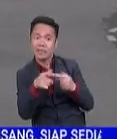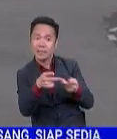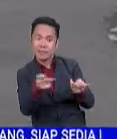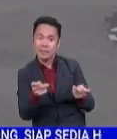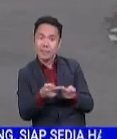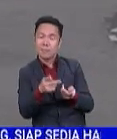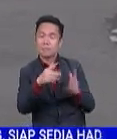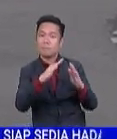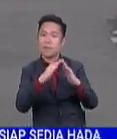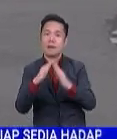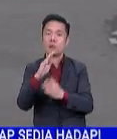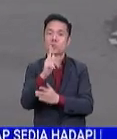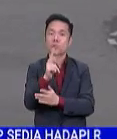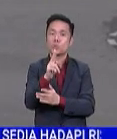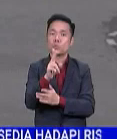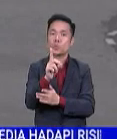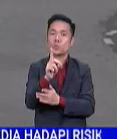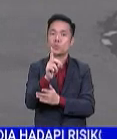kundasang